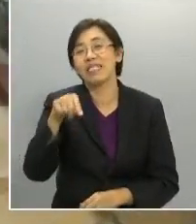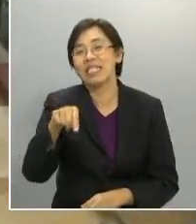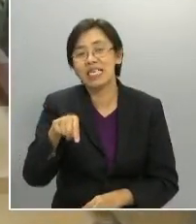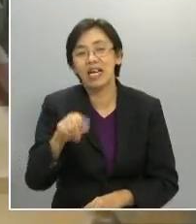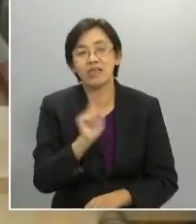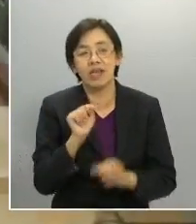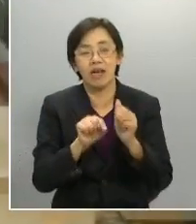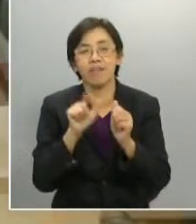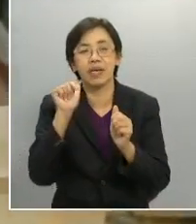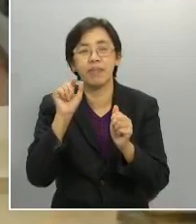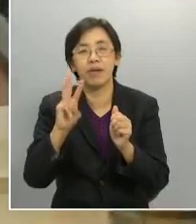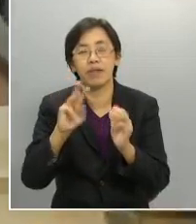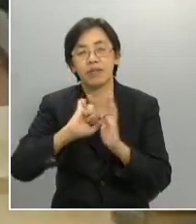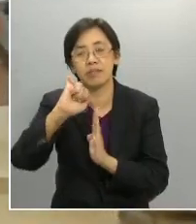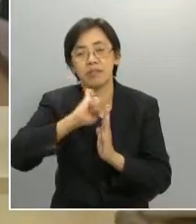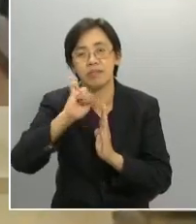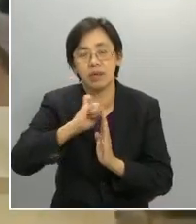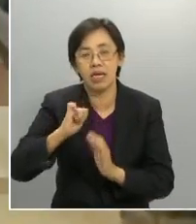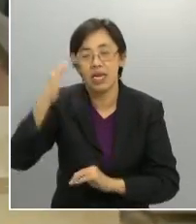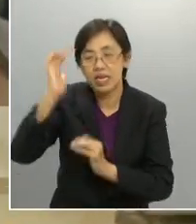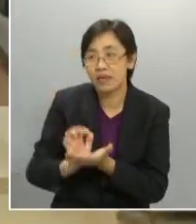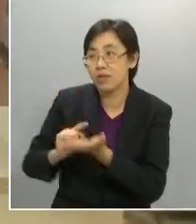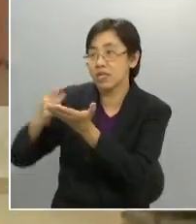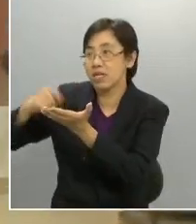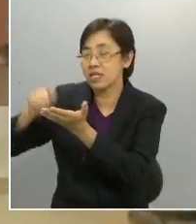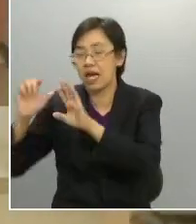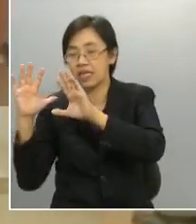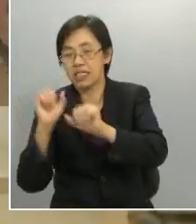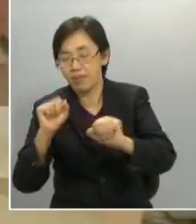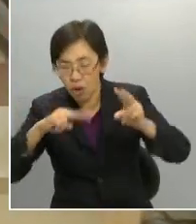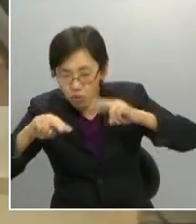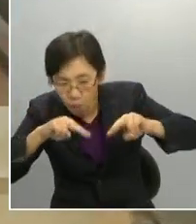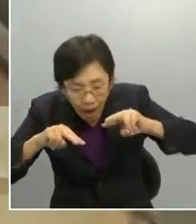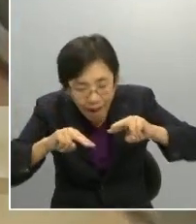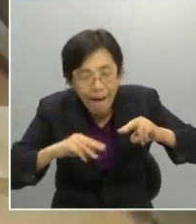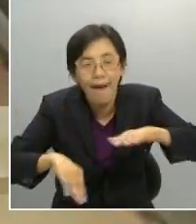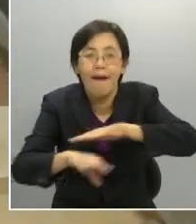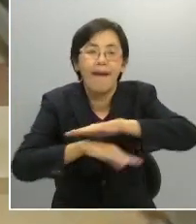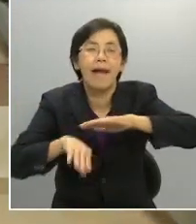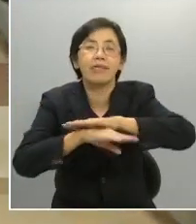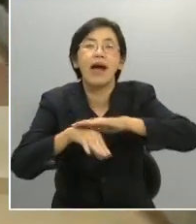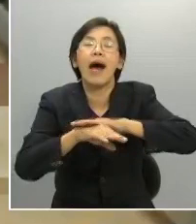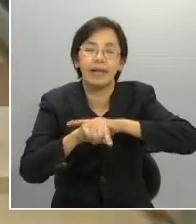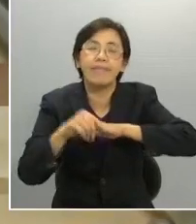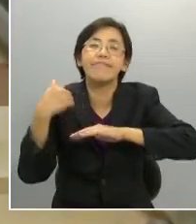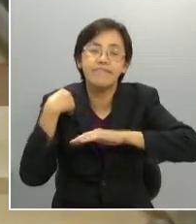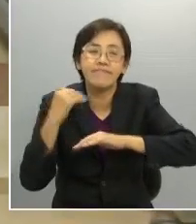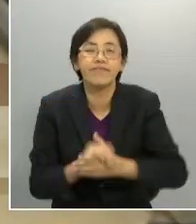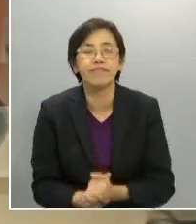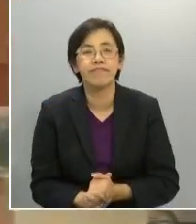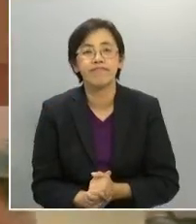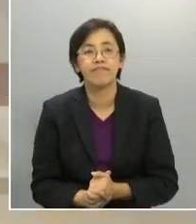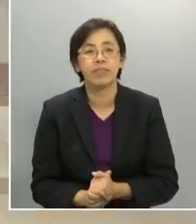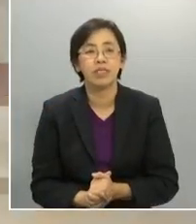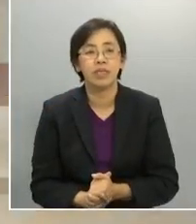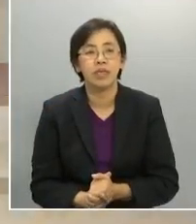เชียงใหม่ก็ขอหมายสารเข้าค้นและนำกำลังตรวจค้นแล้วพบหลักฐานอย่างที่ว่าของกลางแม้กระทั่งกล่องพั